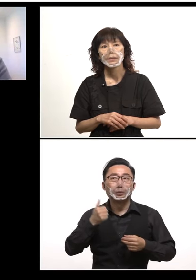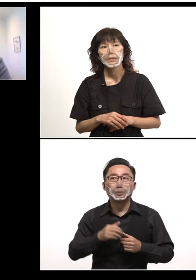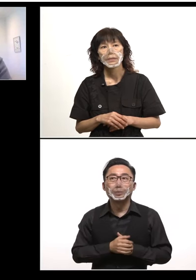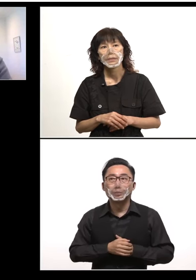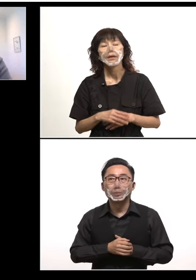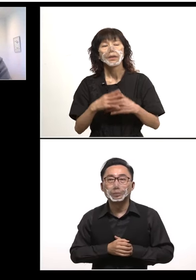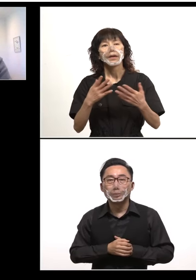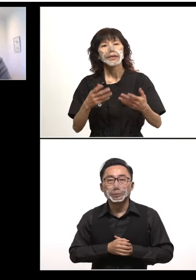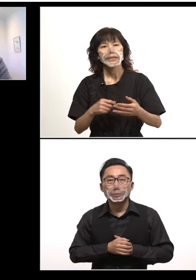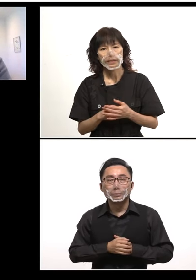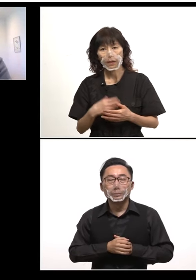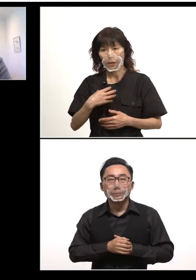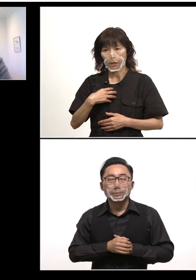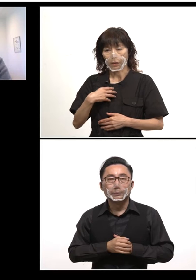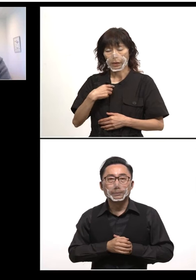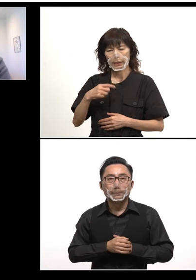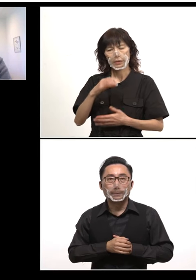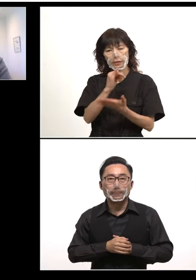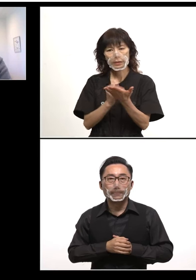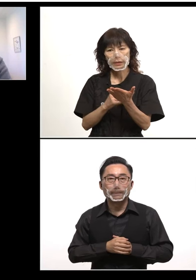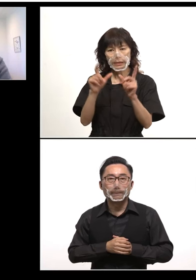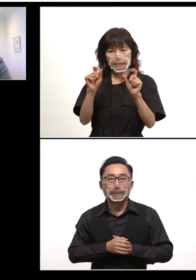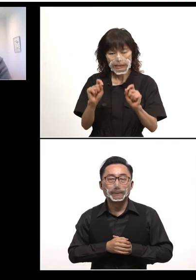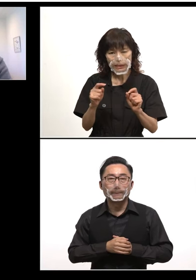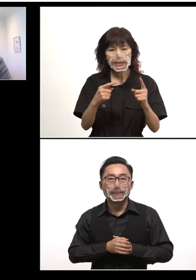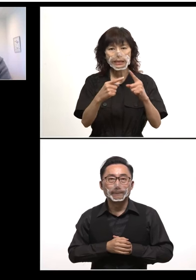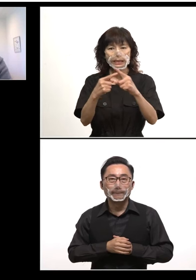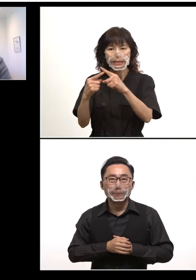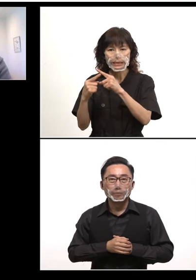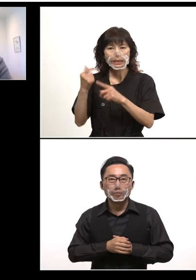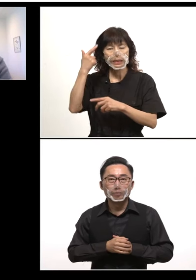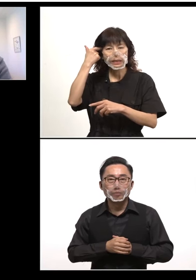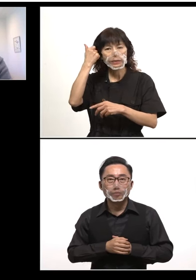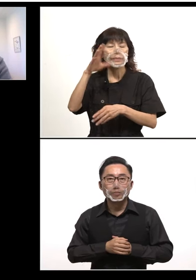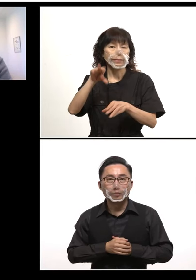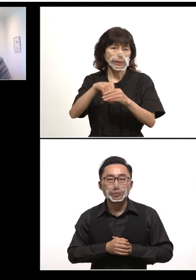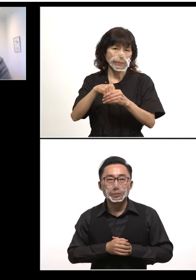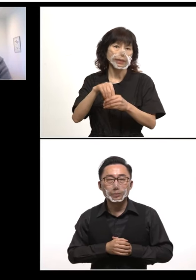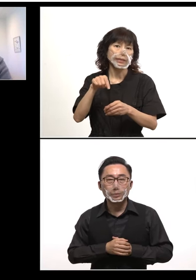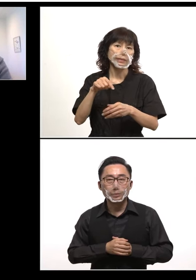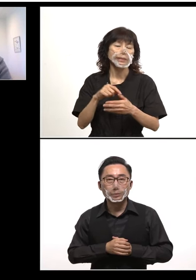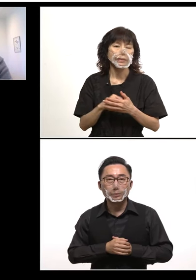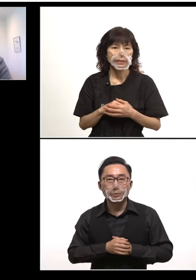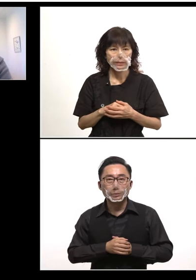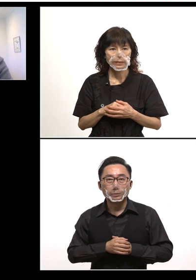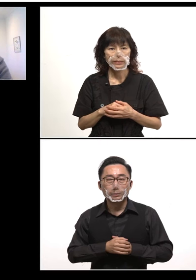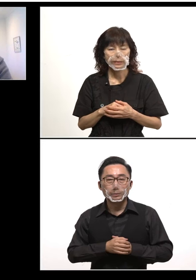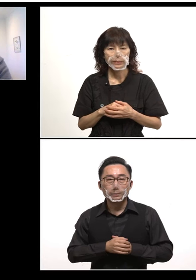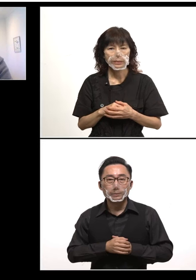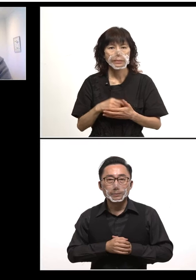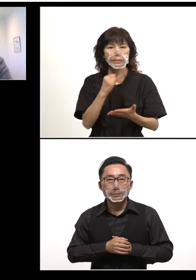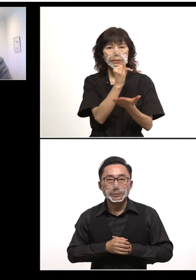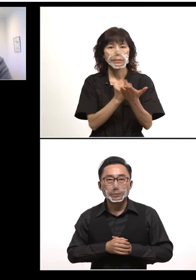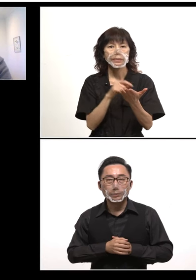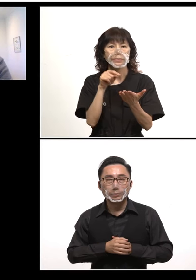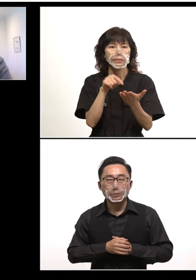我諗啦，即係對於我嚟講，藝術其實真係人嘅所有智慧嘅一個結晶。咁其實喺藝術入